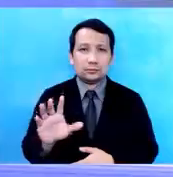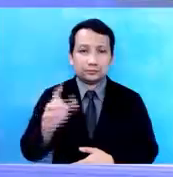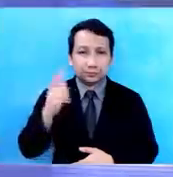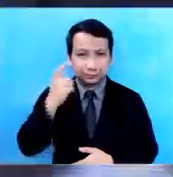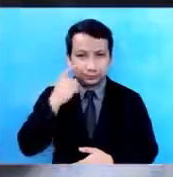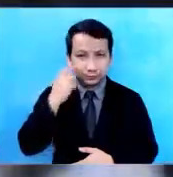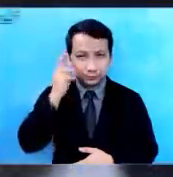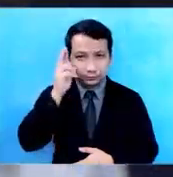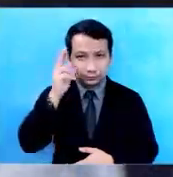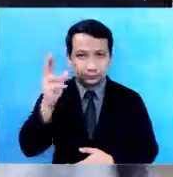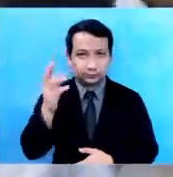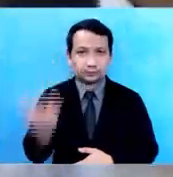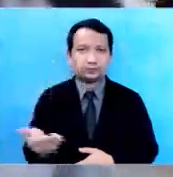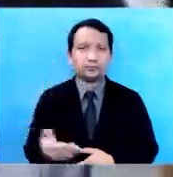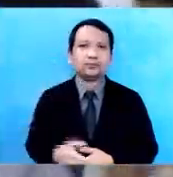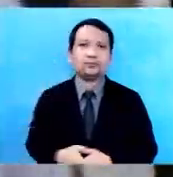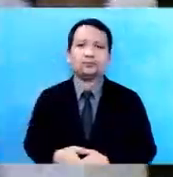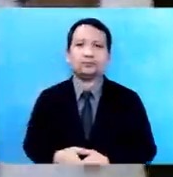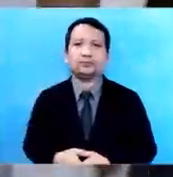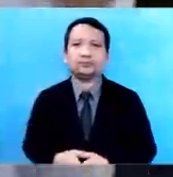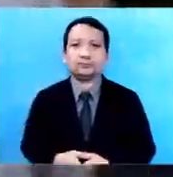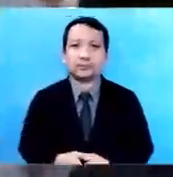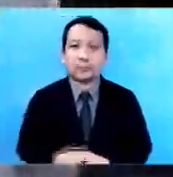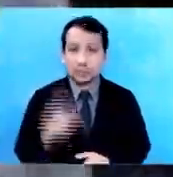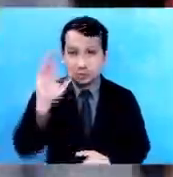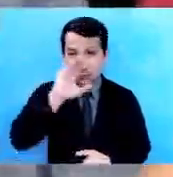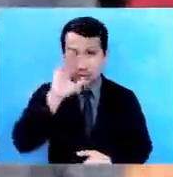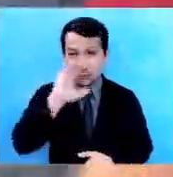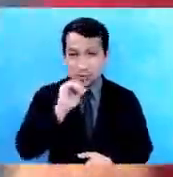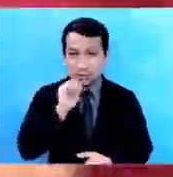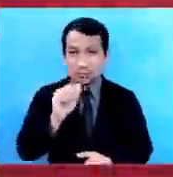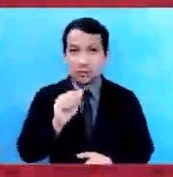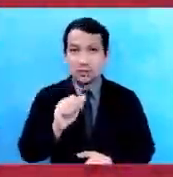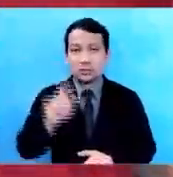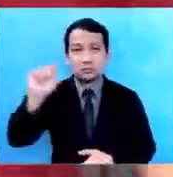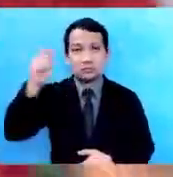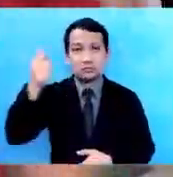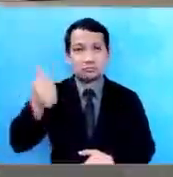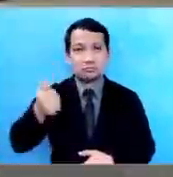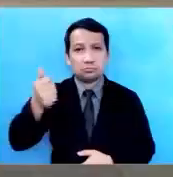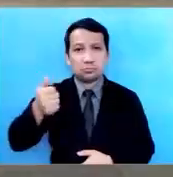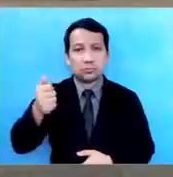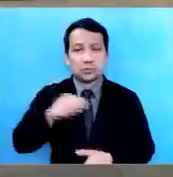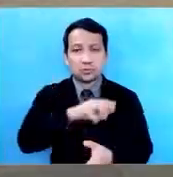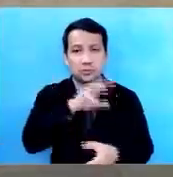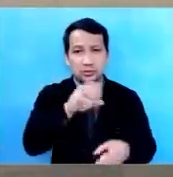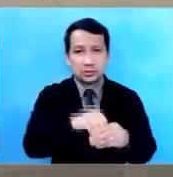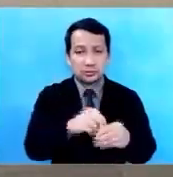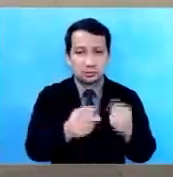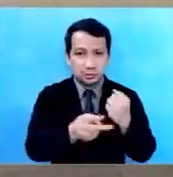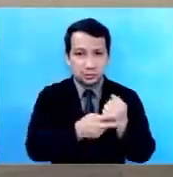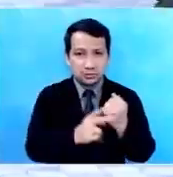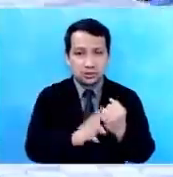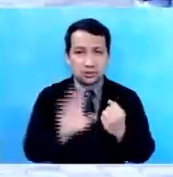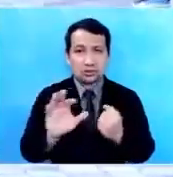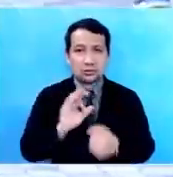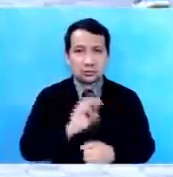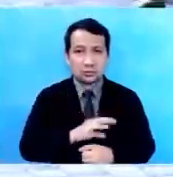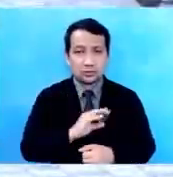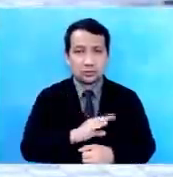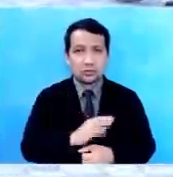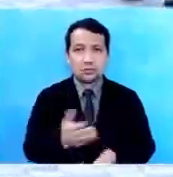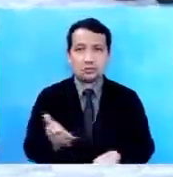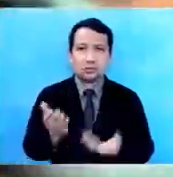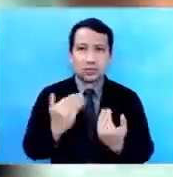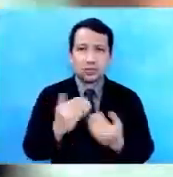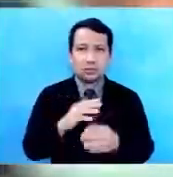Robles. Kung naghahanap kayo ng mala-insurance na mapaglalagakan ng inyong kinikita para makaipon